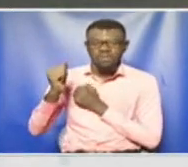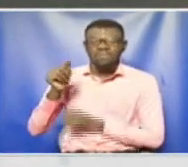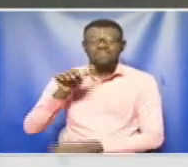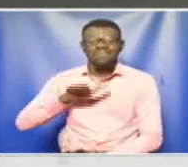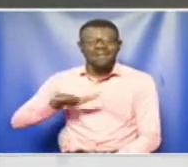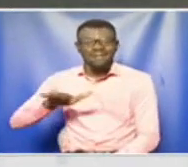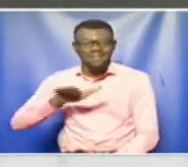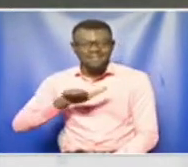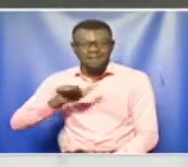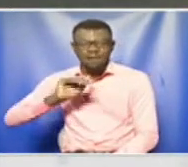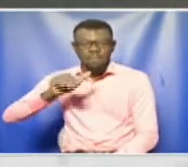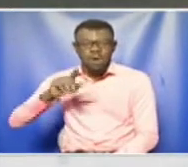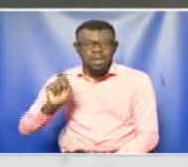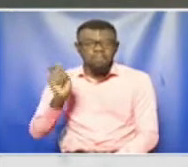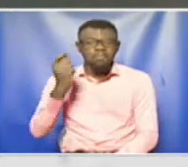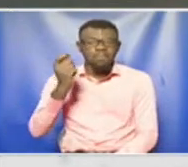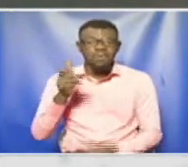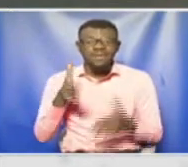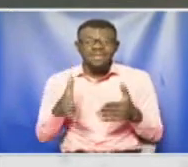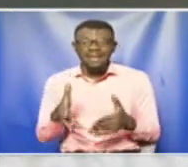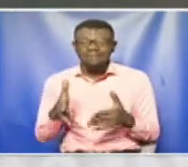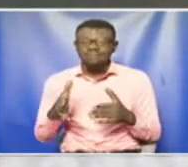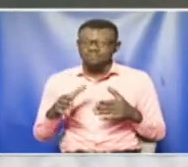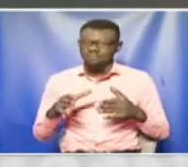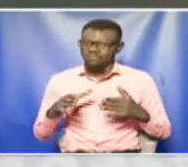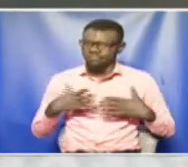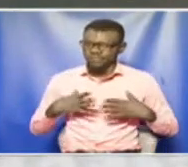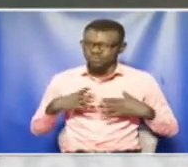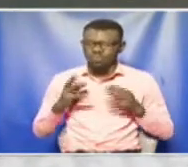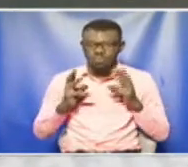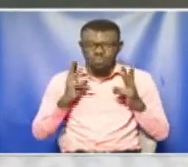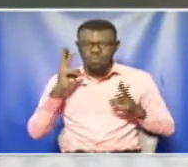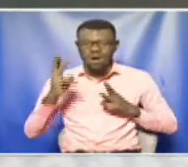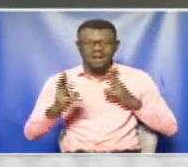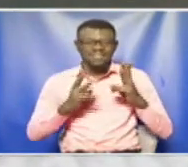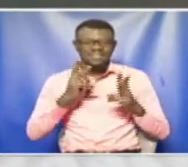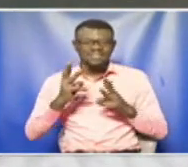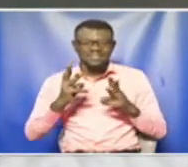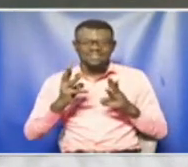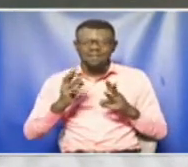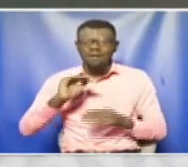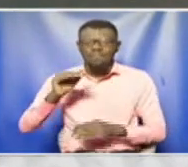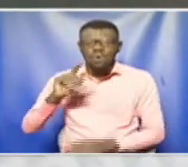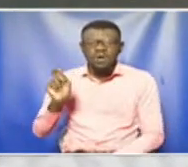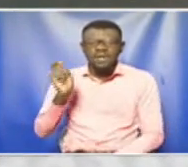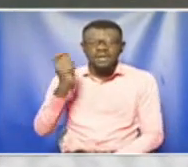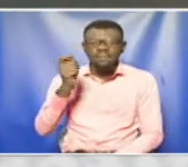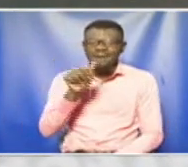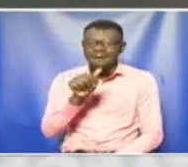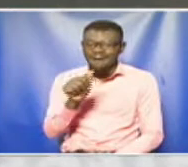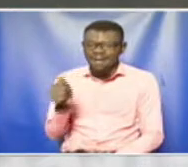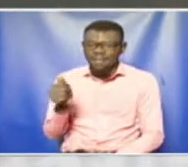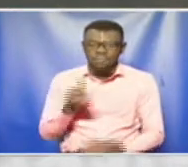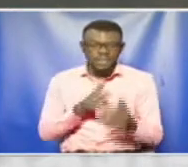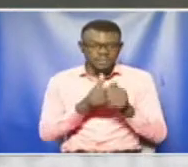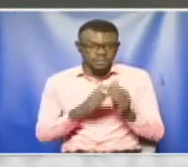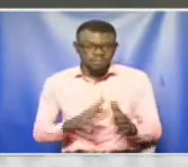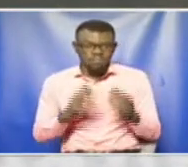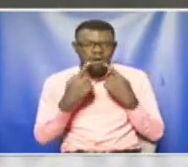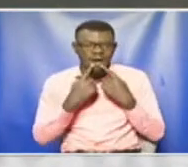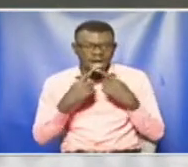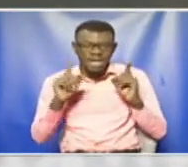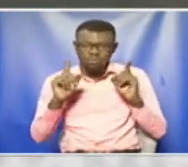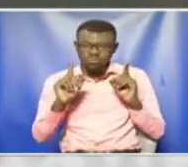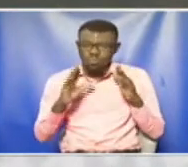la Mlima Kenya, umeanza kuzua kiwewe miongoni mwa viongozi kutoka eneo hilo. Tayari kuna baadhi ya viongozi ambao wametangaza